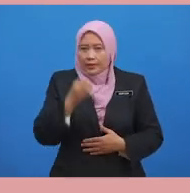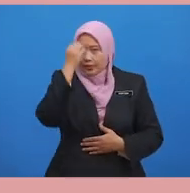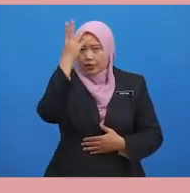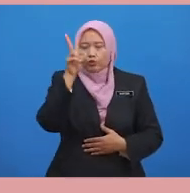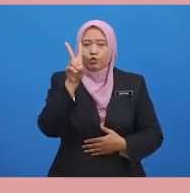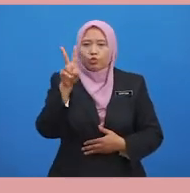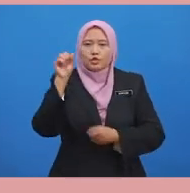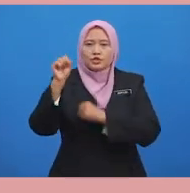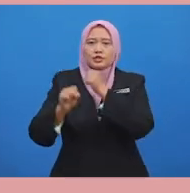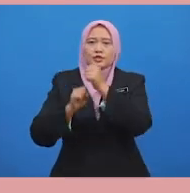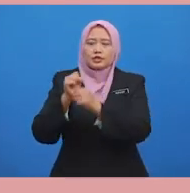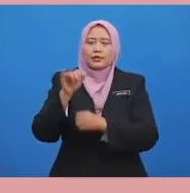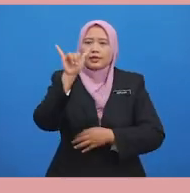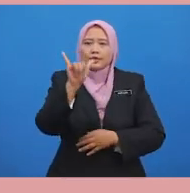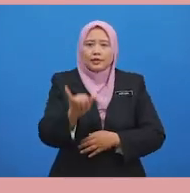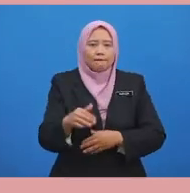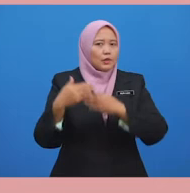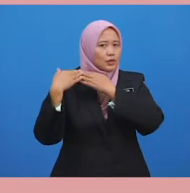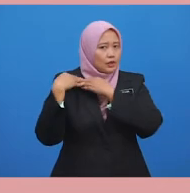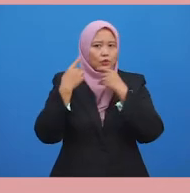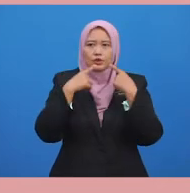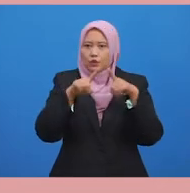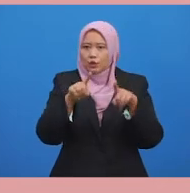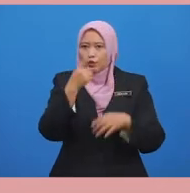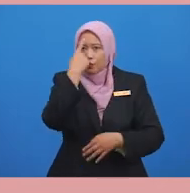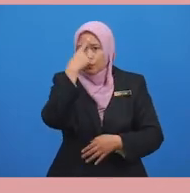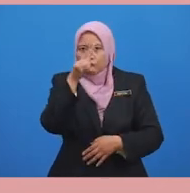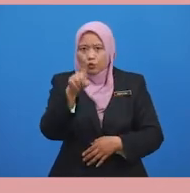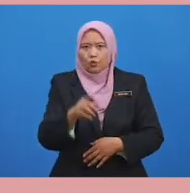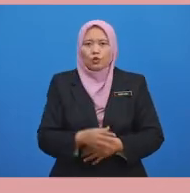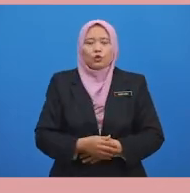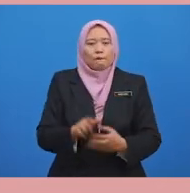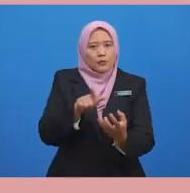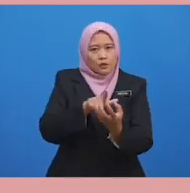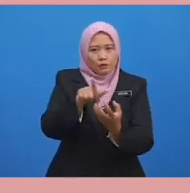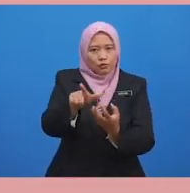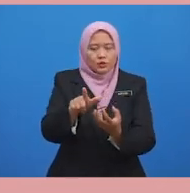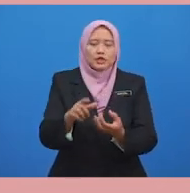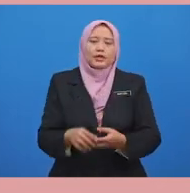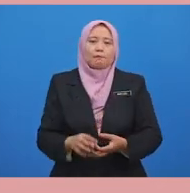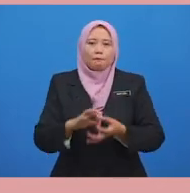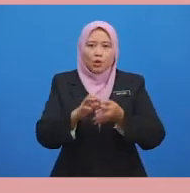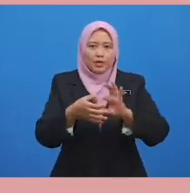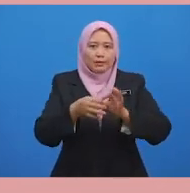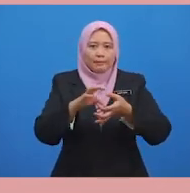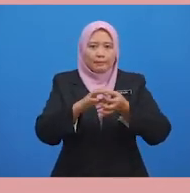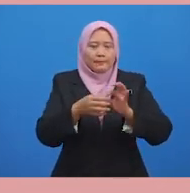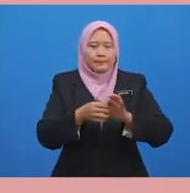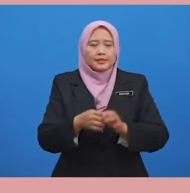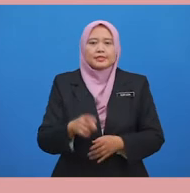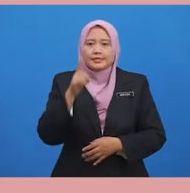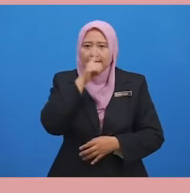dua sikap yang bertanggungjawab terhadap pelupusan polimer sintetik.